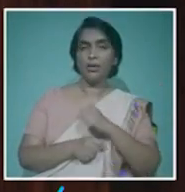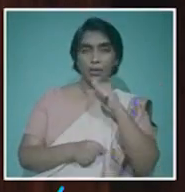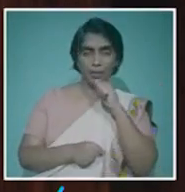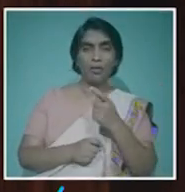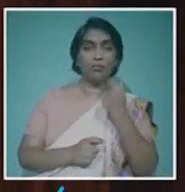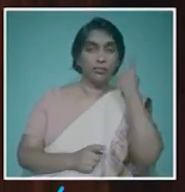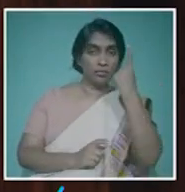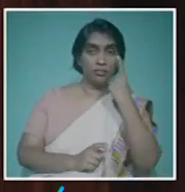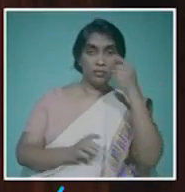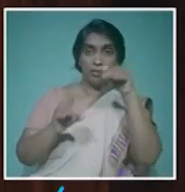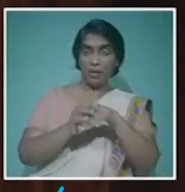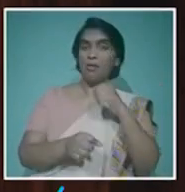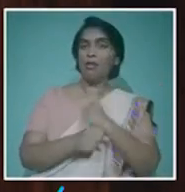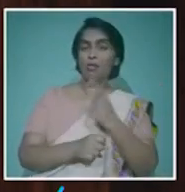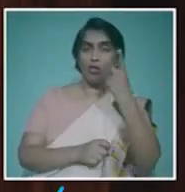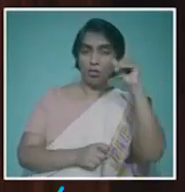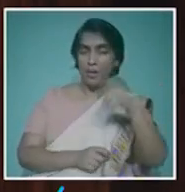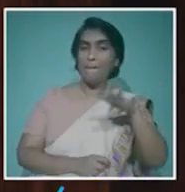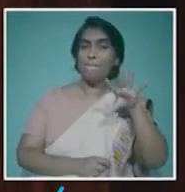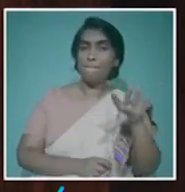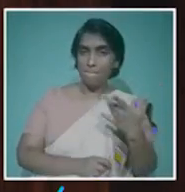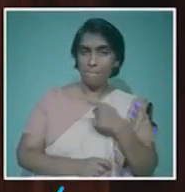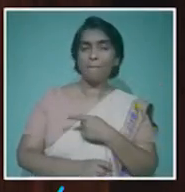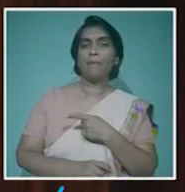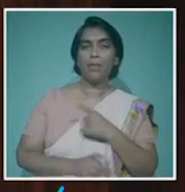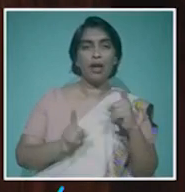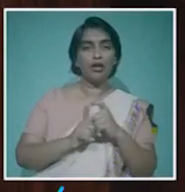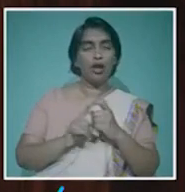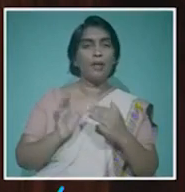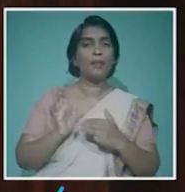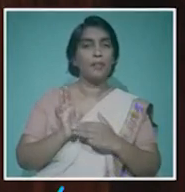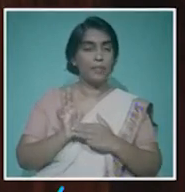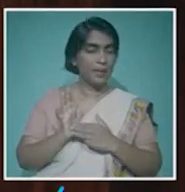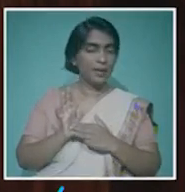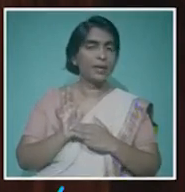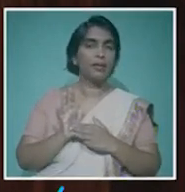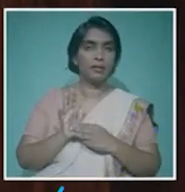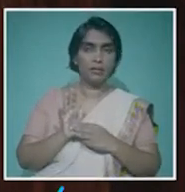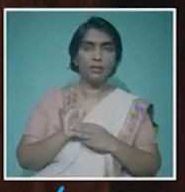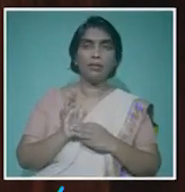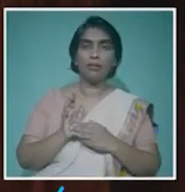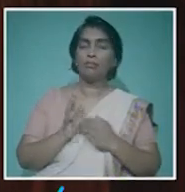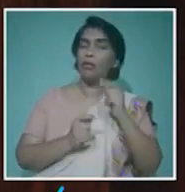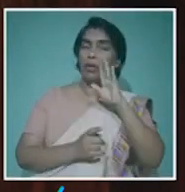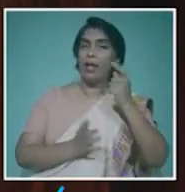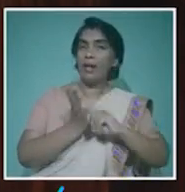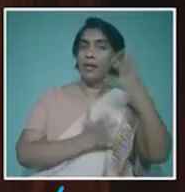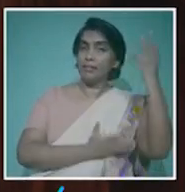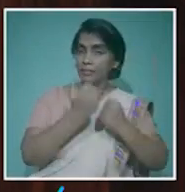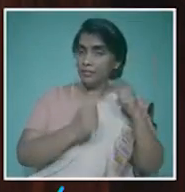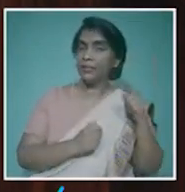ආර්ථික විශේෂඥයන් ඒ රජය 12500ක ඩොලර් මිලියන ඒ වගේ ප්‍රමාණයක් ණයට